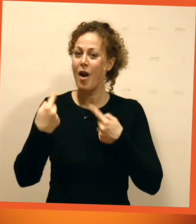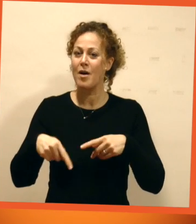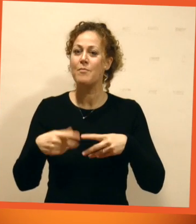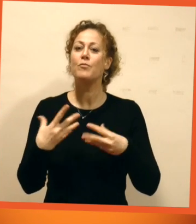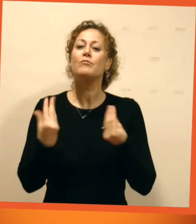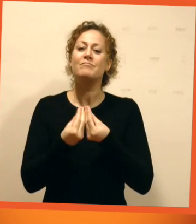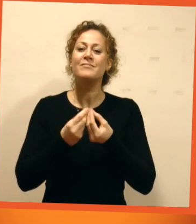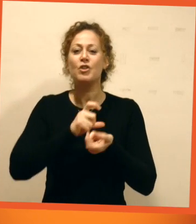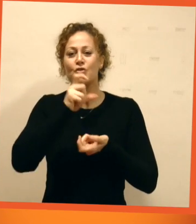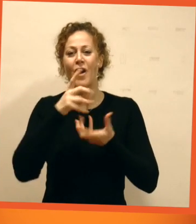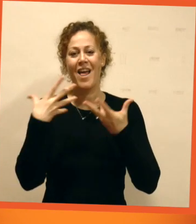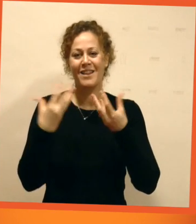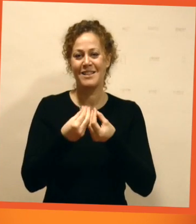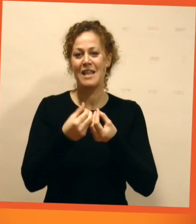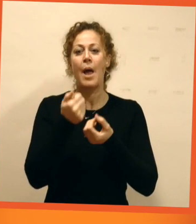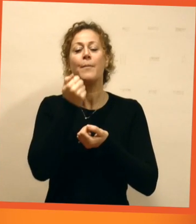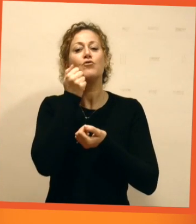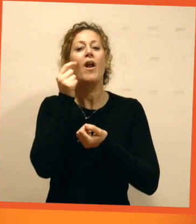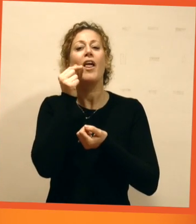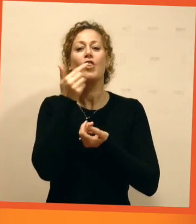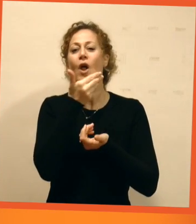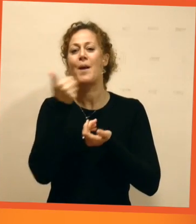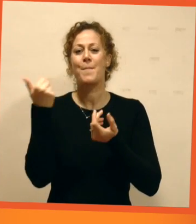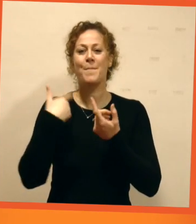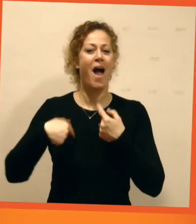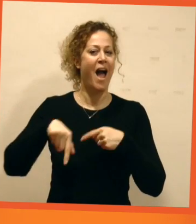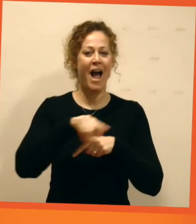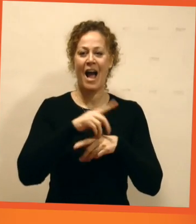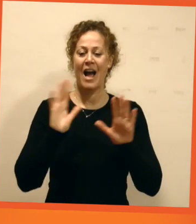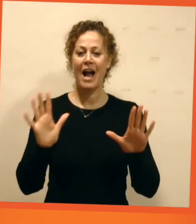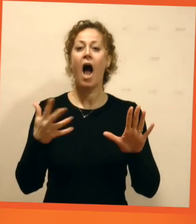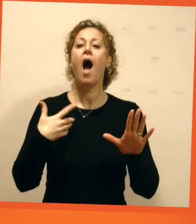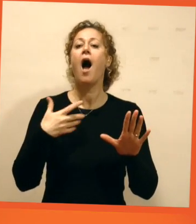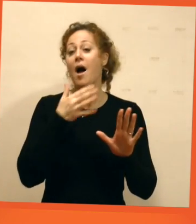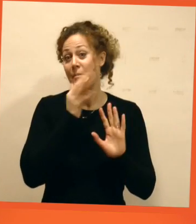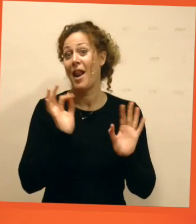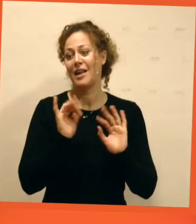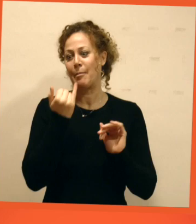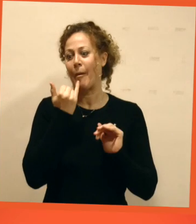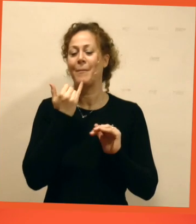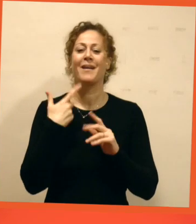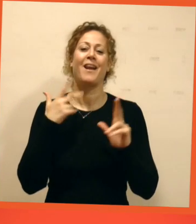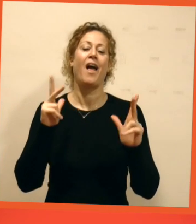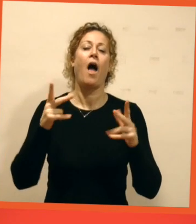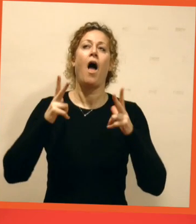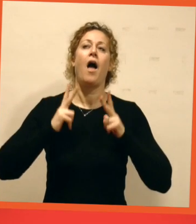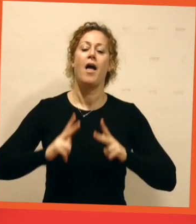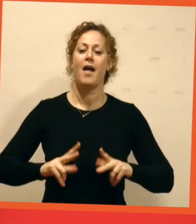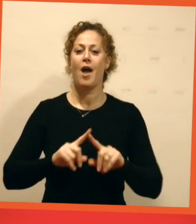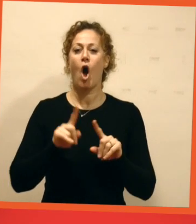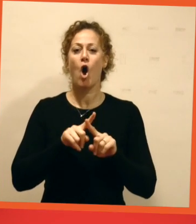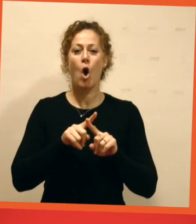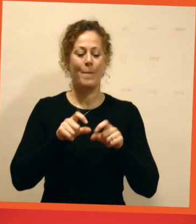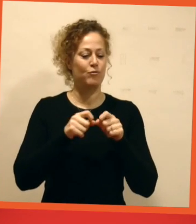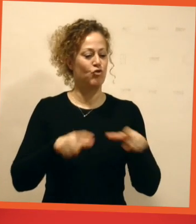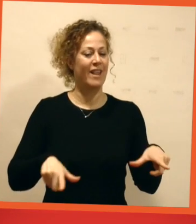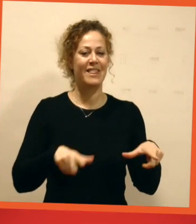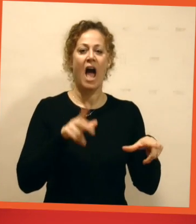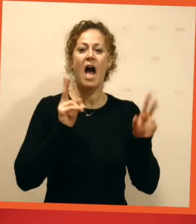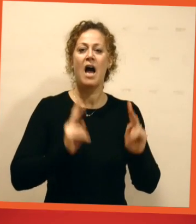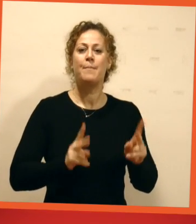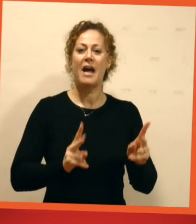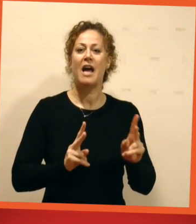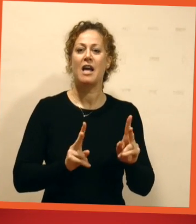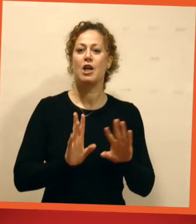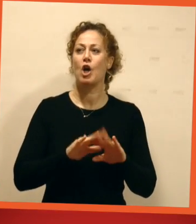insieme quasi senza genitori. Soprattutto per i bambini questa è fondamentale, perché si inizia a esplorare questa cittadina senza pericoli,